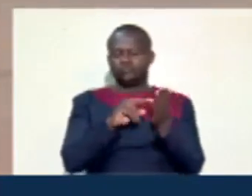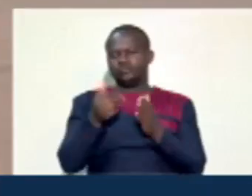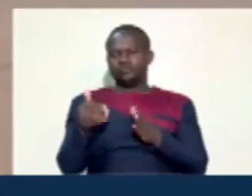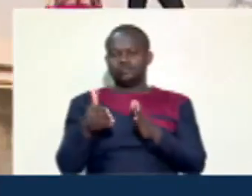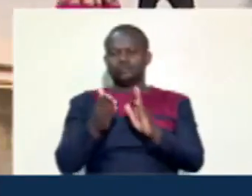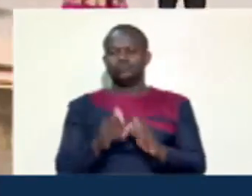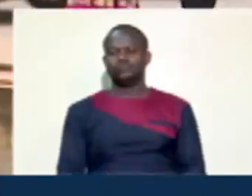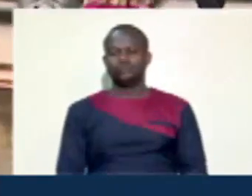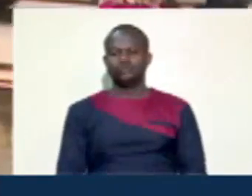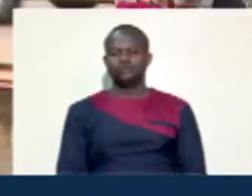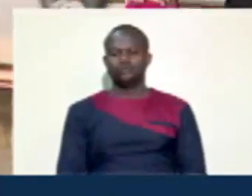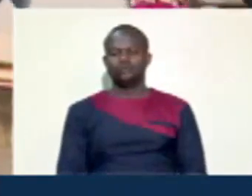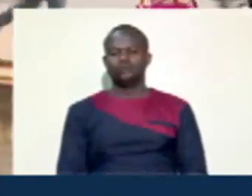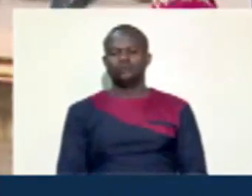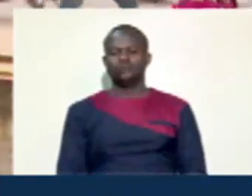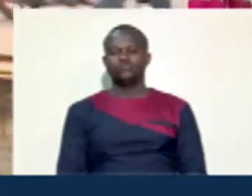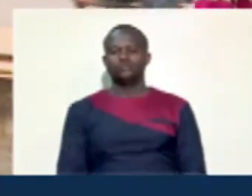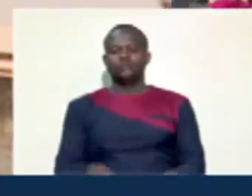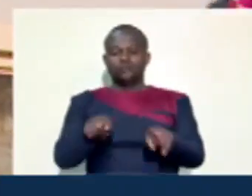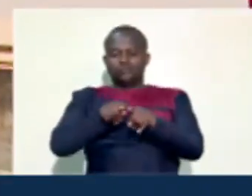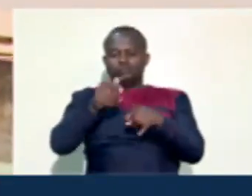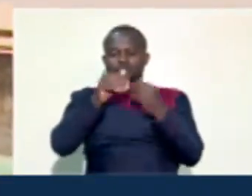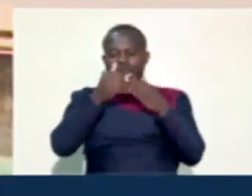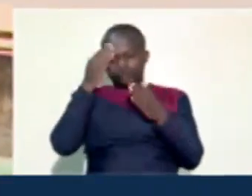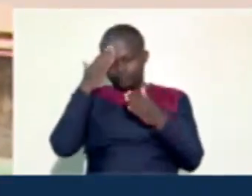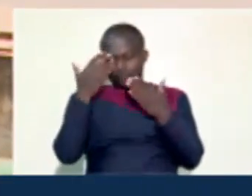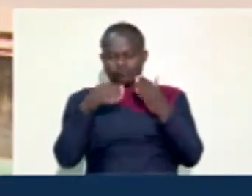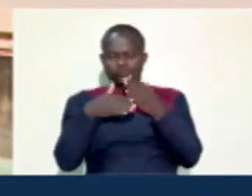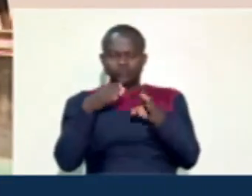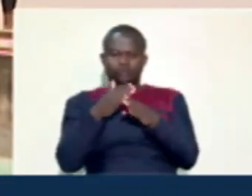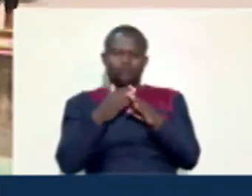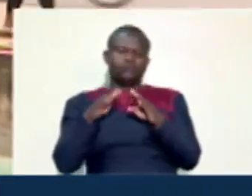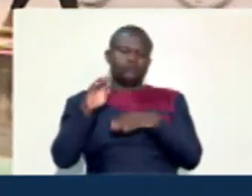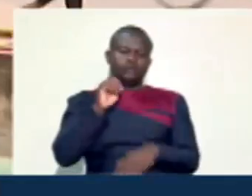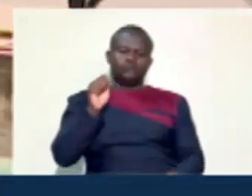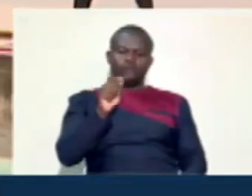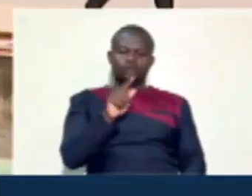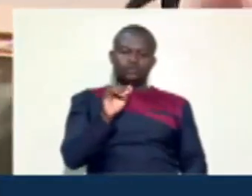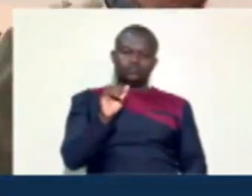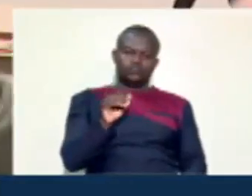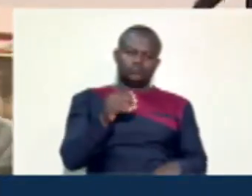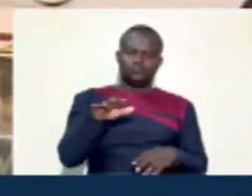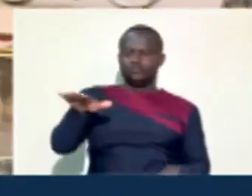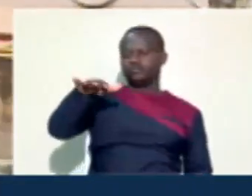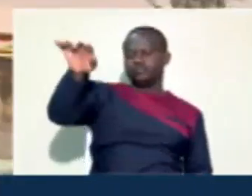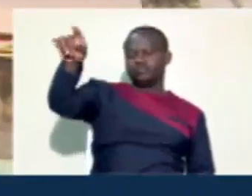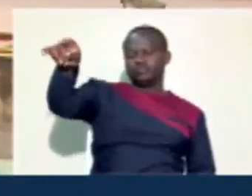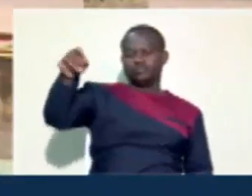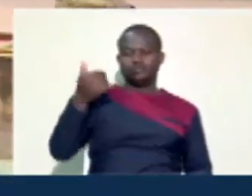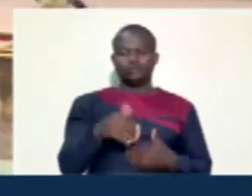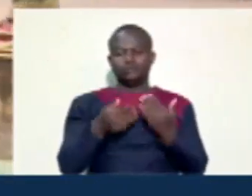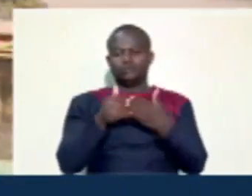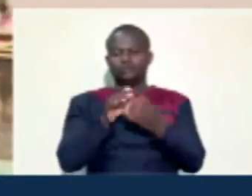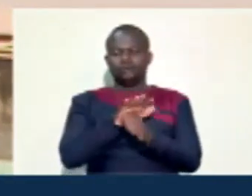mihanda. Mubizi tumaze iminsi twubaka ikiraro cya hano kuri Mpazi, ni ibiraro bibiri, hari ikiraro cyo hepfo ubu